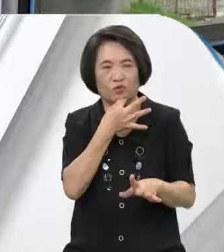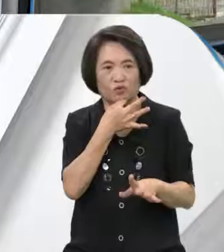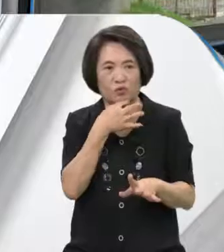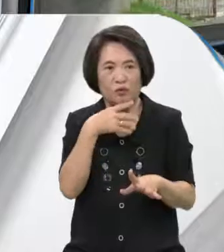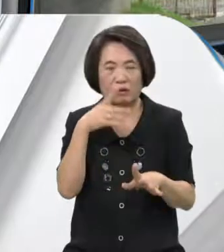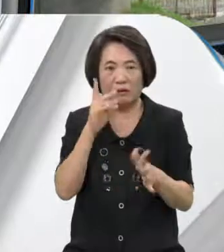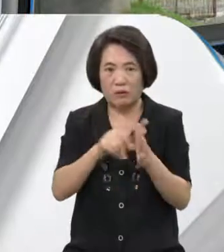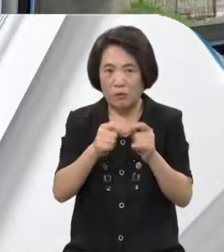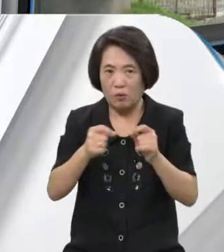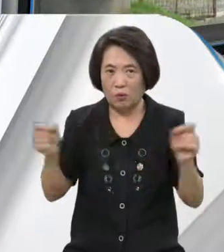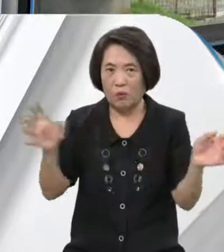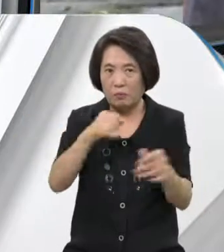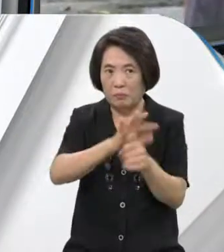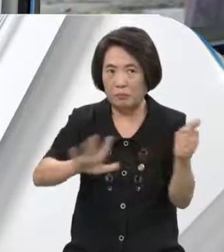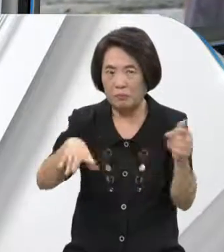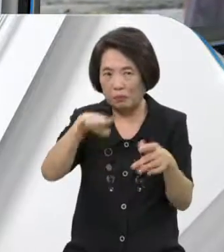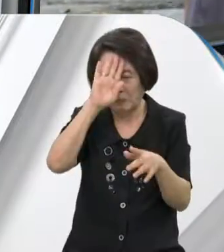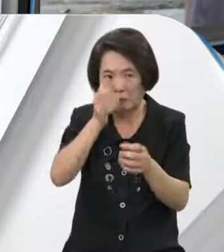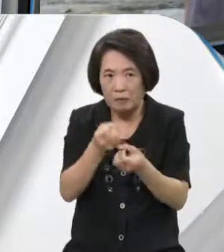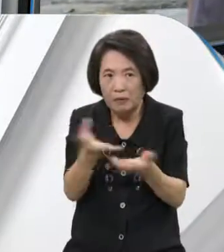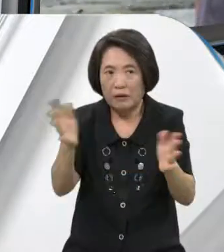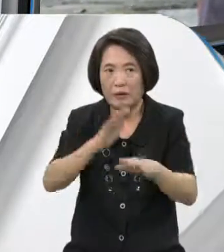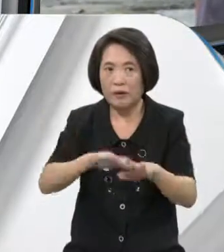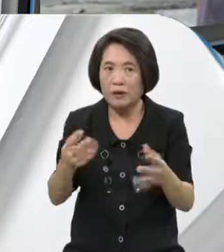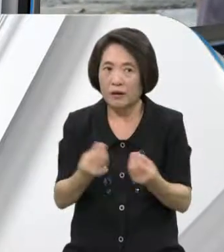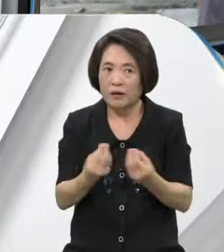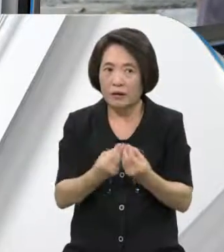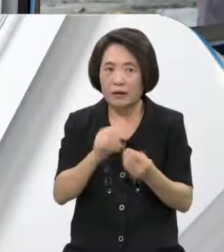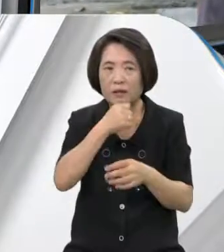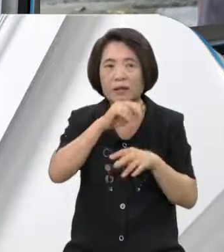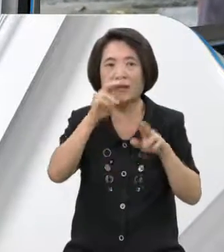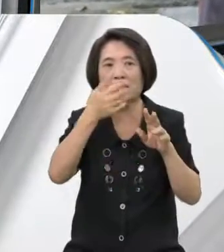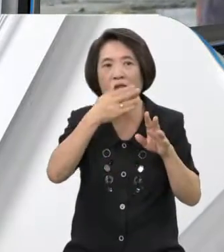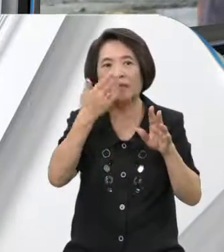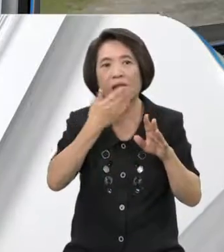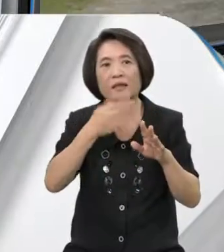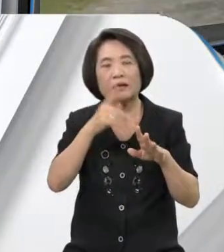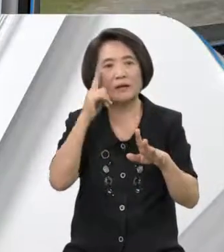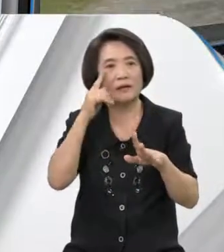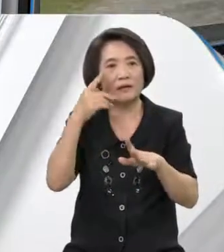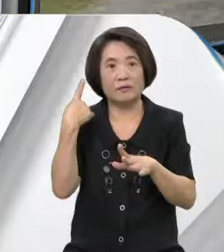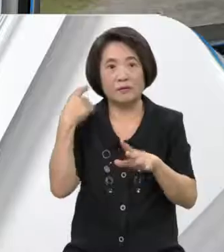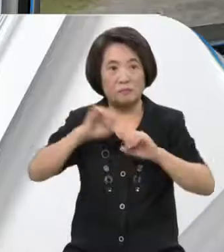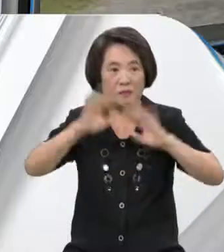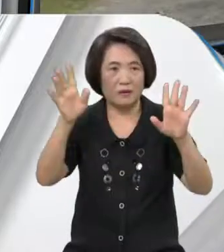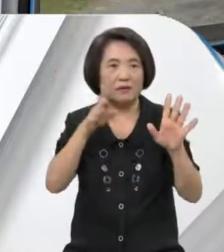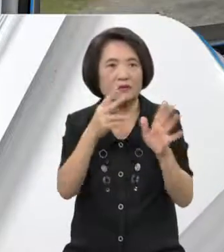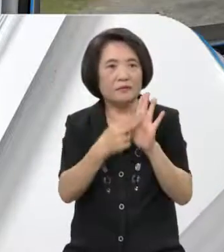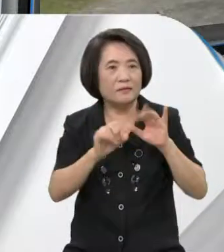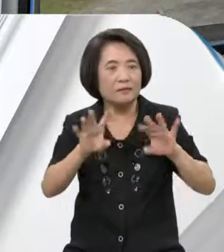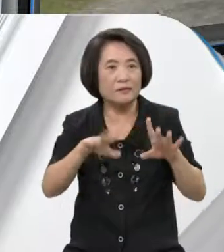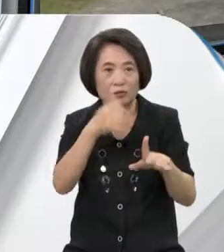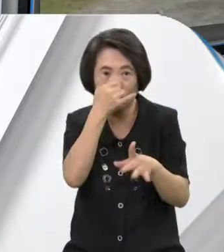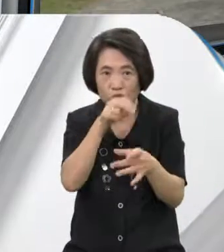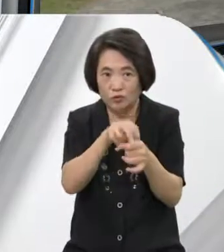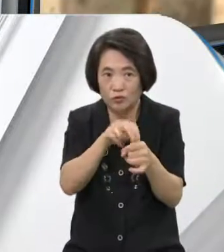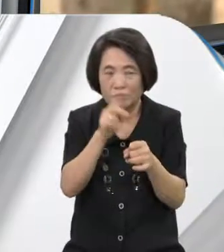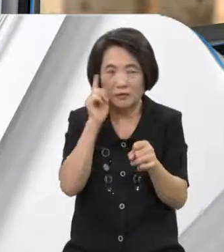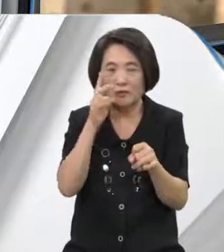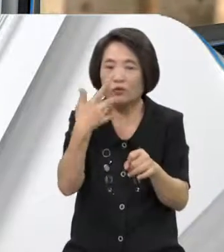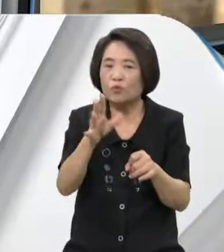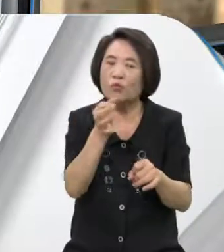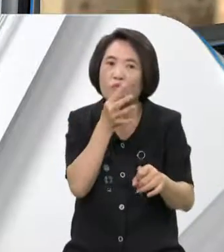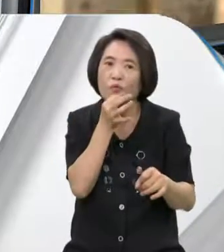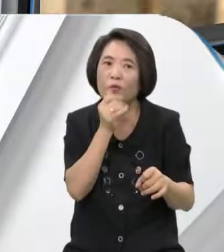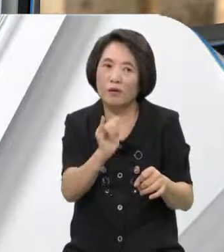创期，无因正暗涌标出疫情，推动草坪里各家发出生命果来澄清。研究讲，也个